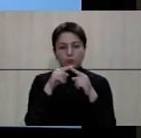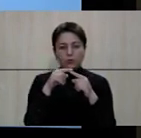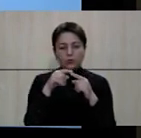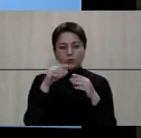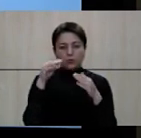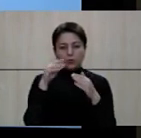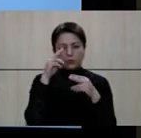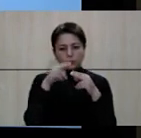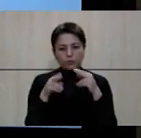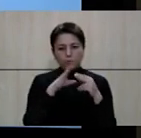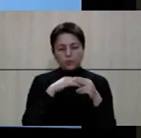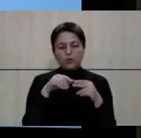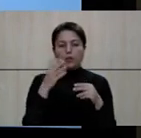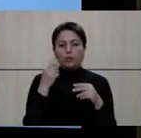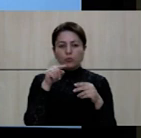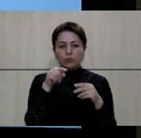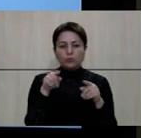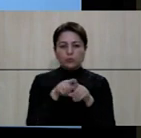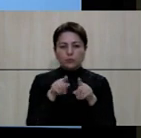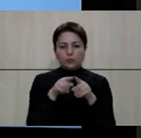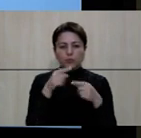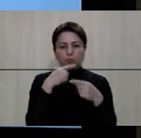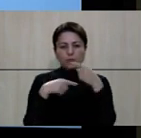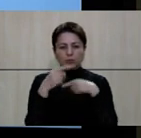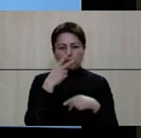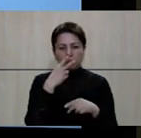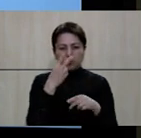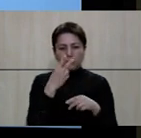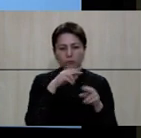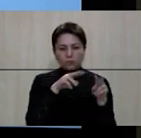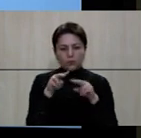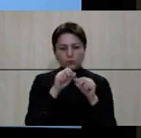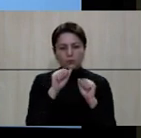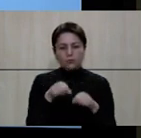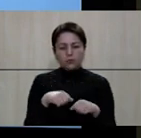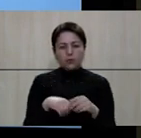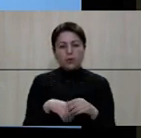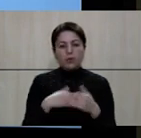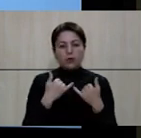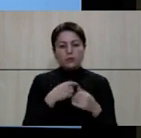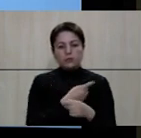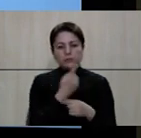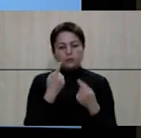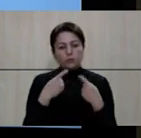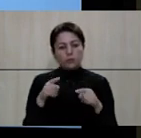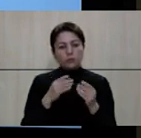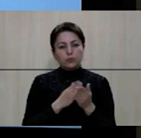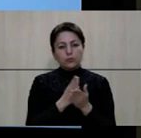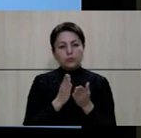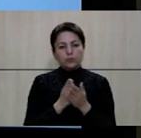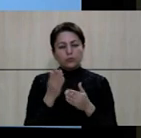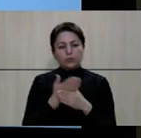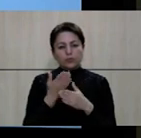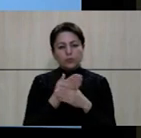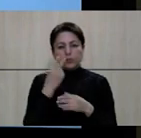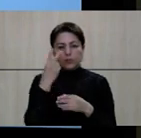uni yana shunday qaytganini kuzatishimiz mumkin. Ana endi biz boshqa usul yordamida ikkita